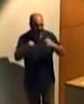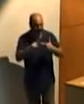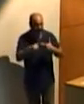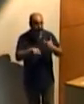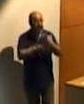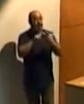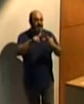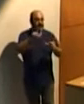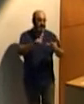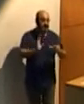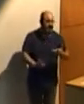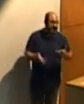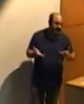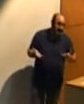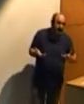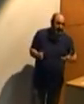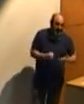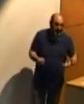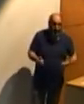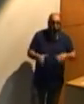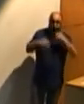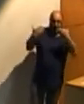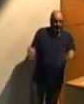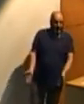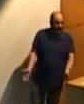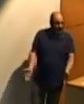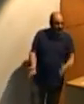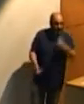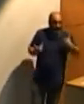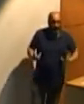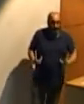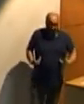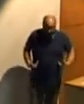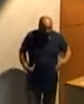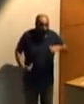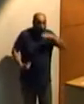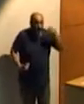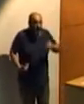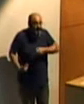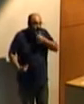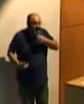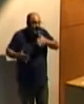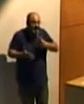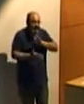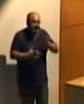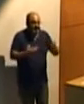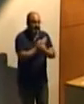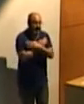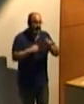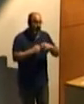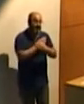troisième point d'interrogation ça c'est quelque chose d'extraordinaire l'homme l'homo sapiens le bipède